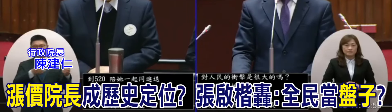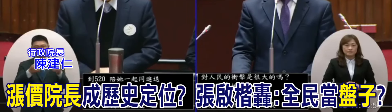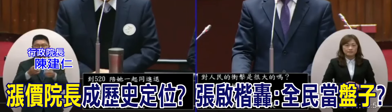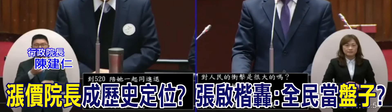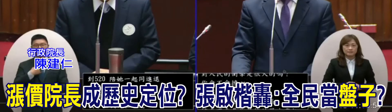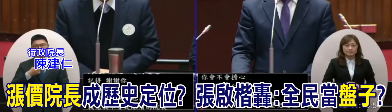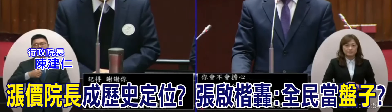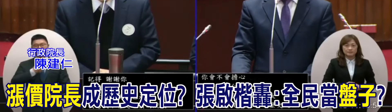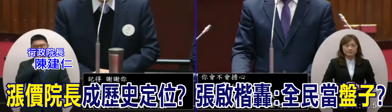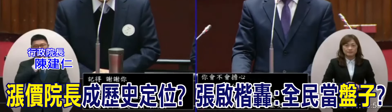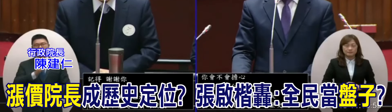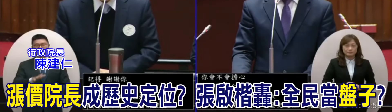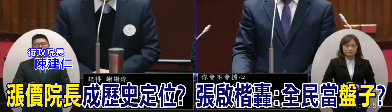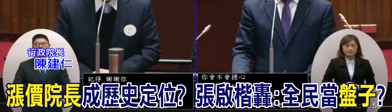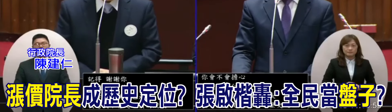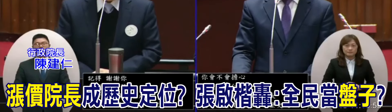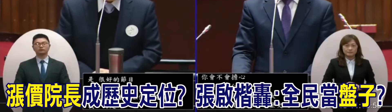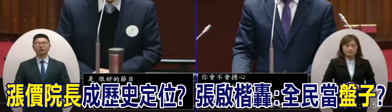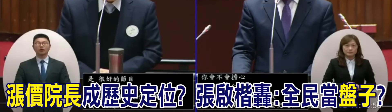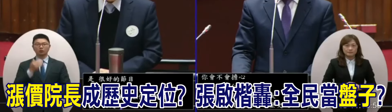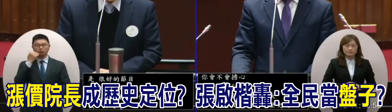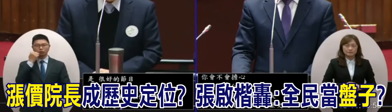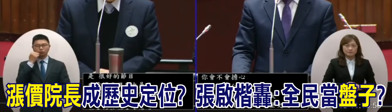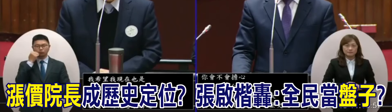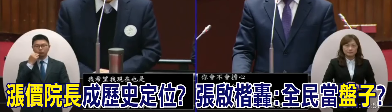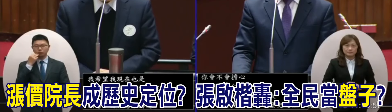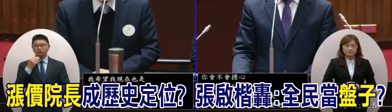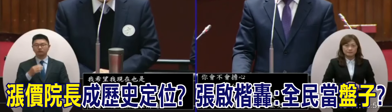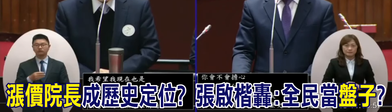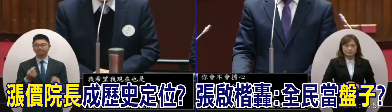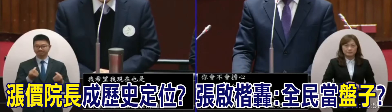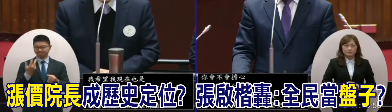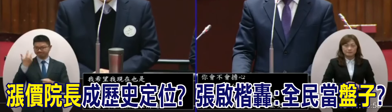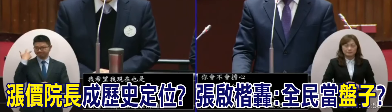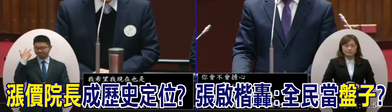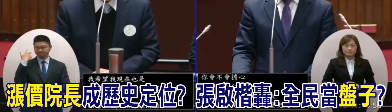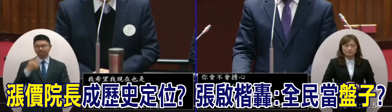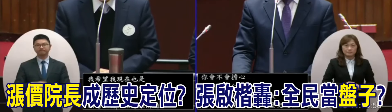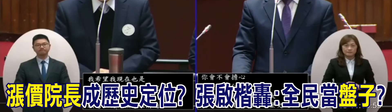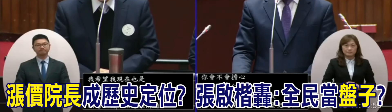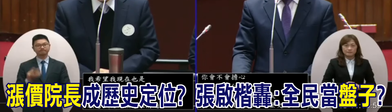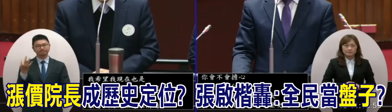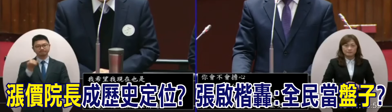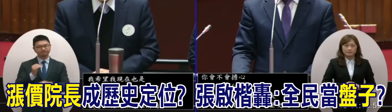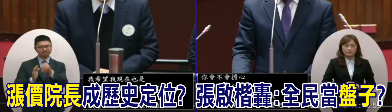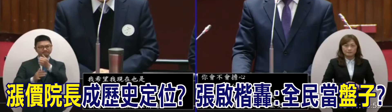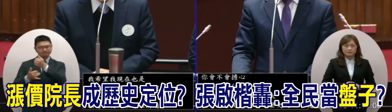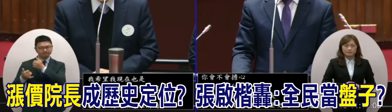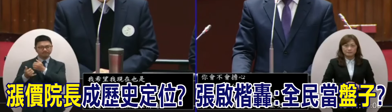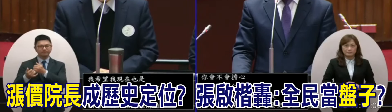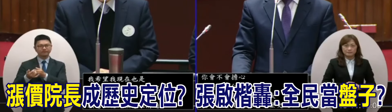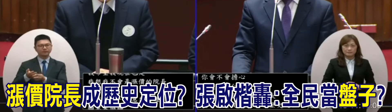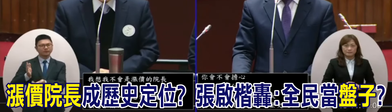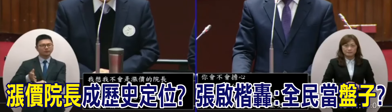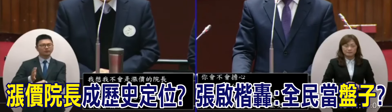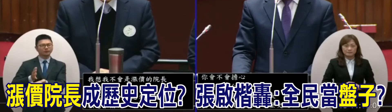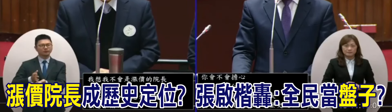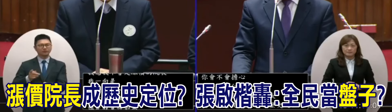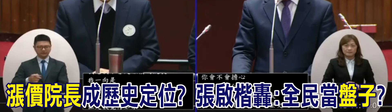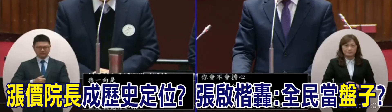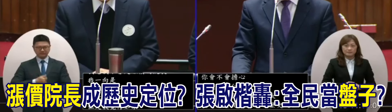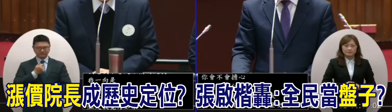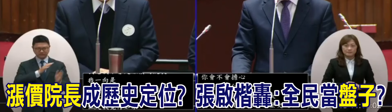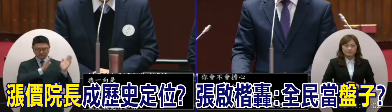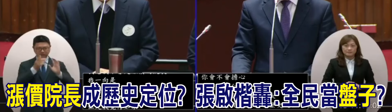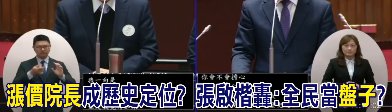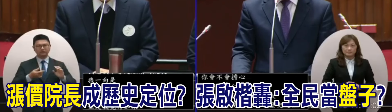但是我觉得如果在上个礼拜有些委员讲的实在是不符合常理